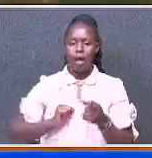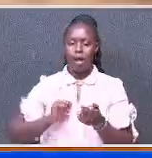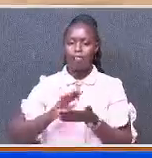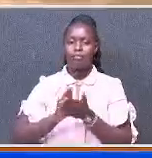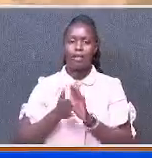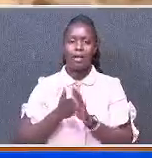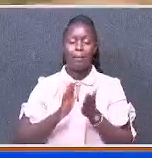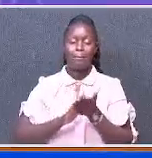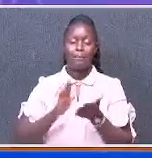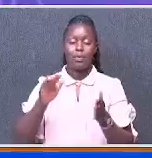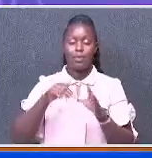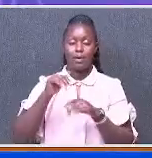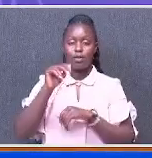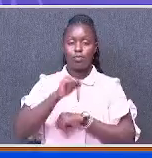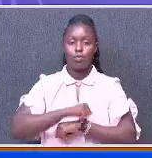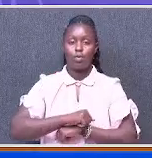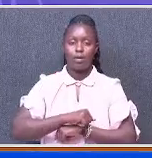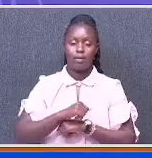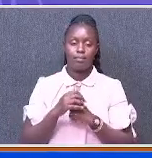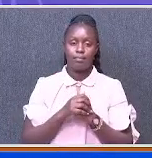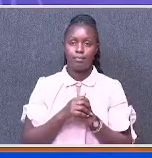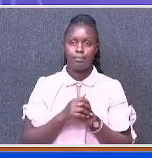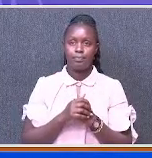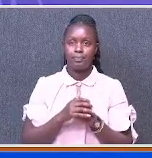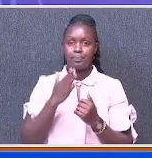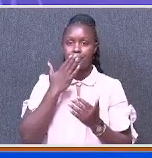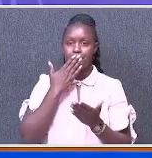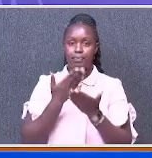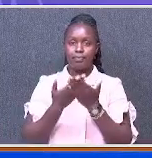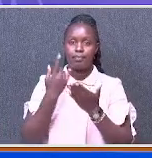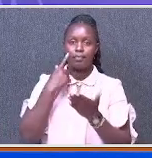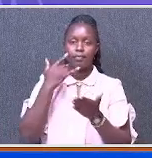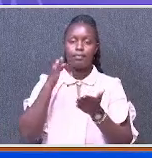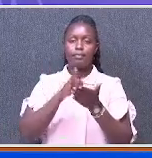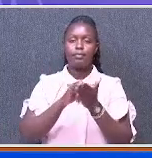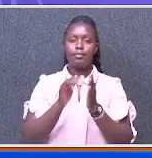Well, thank you for that particular story. Was a producer.